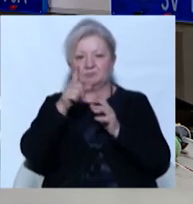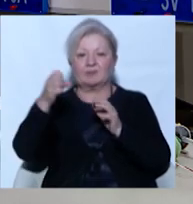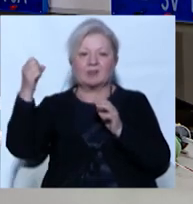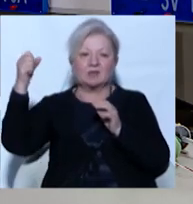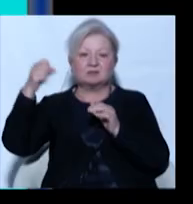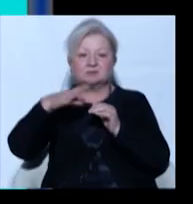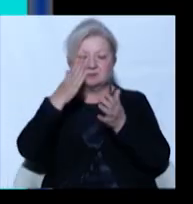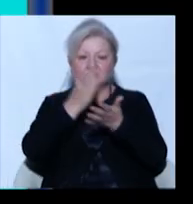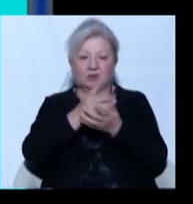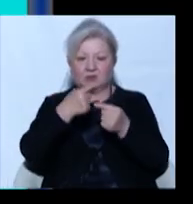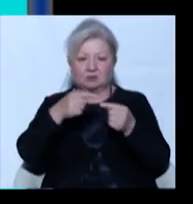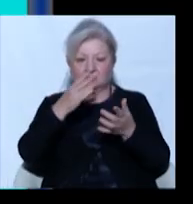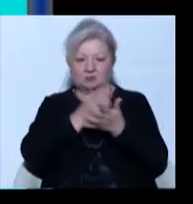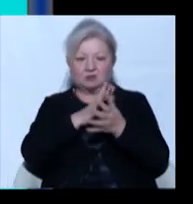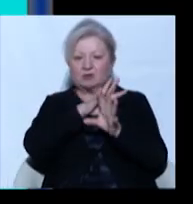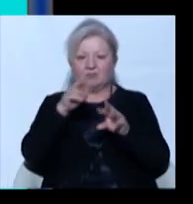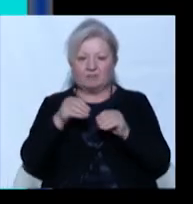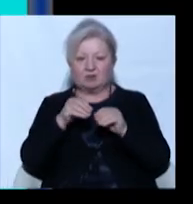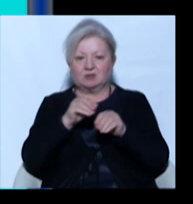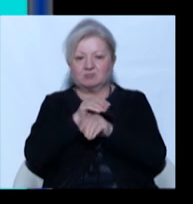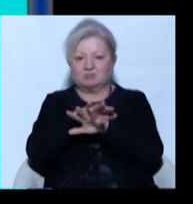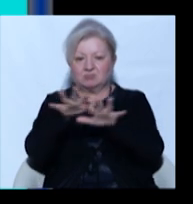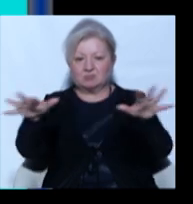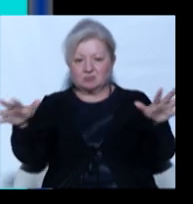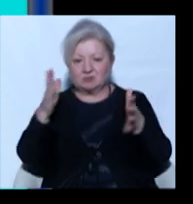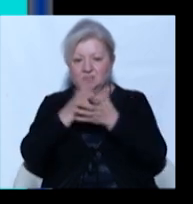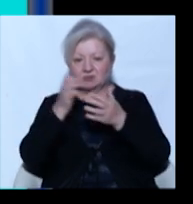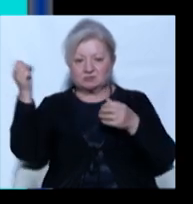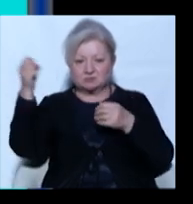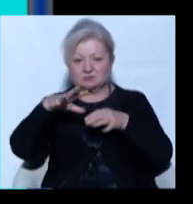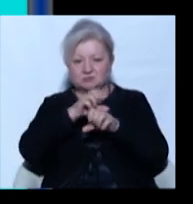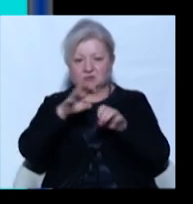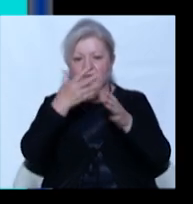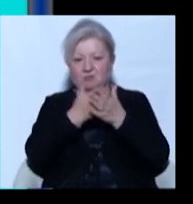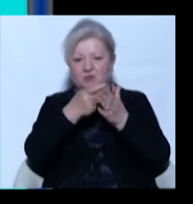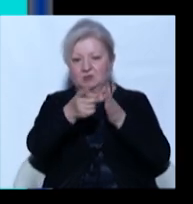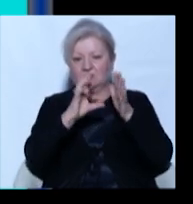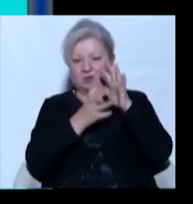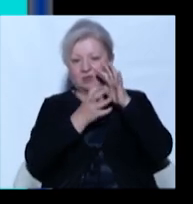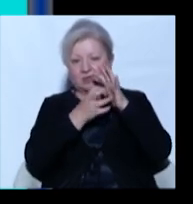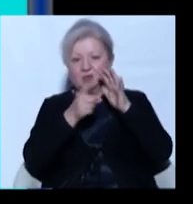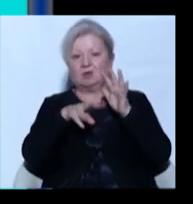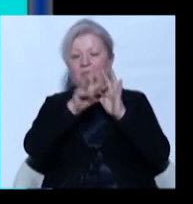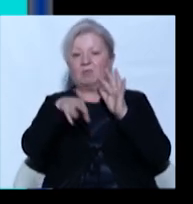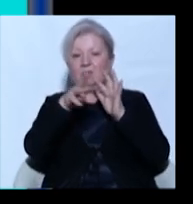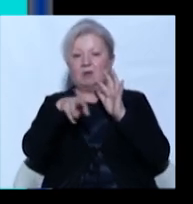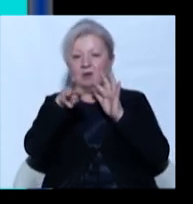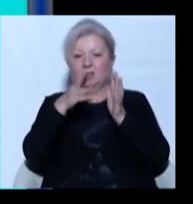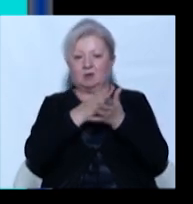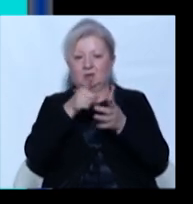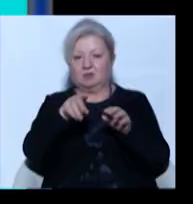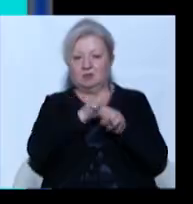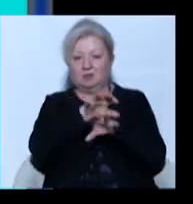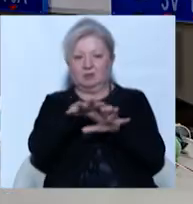წყაროები არის, რომელიც ყველა მიმართულებით გამოასხივებენ სინათლეს, თქვათ, აი ნატურა და ფანარი, ასეთი წყარო,